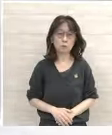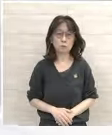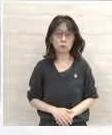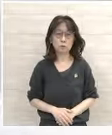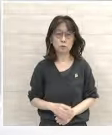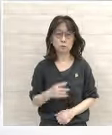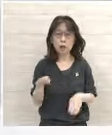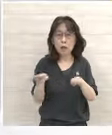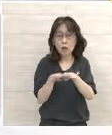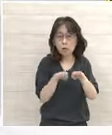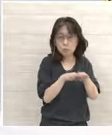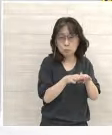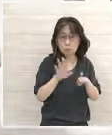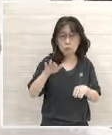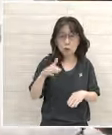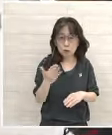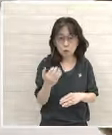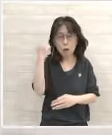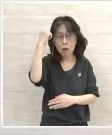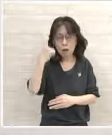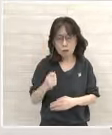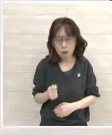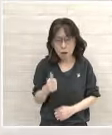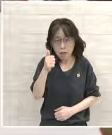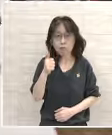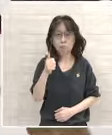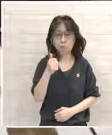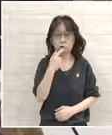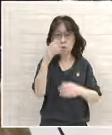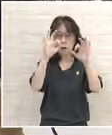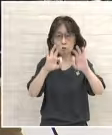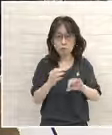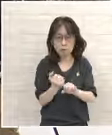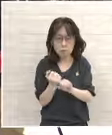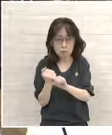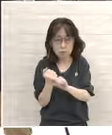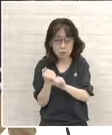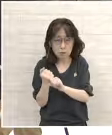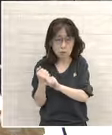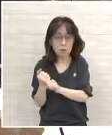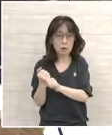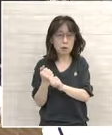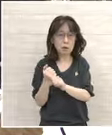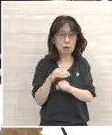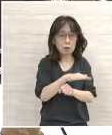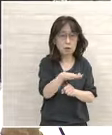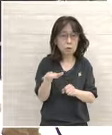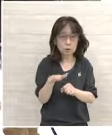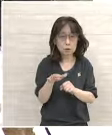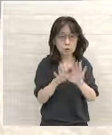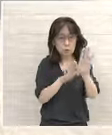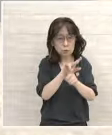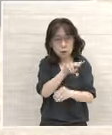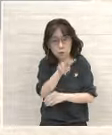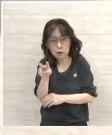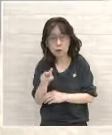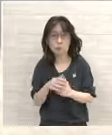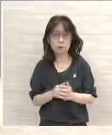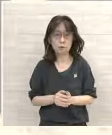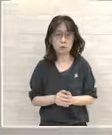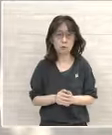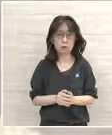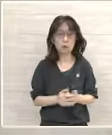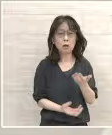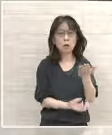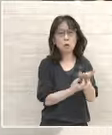休日にもかかわらず、朝早くから雪かきに追われる多くの住民の姿が見られました。 ストーブはも